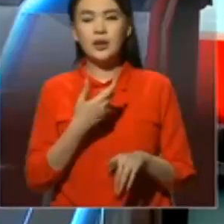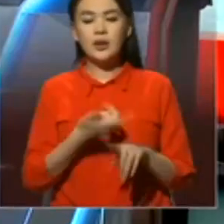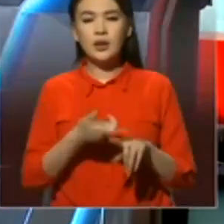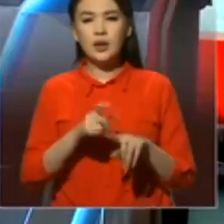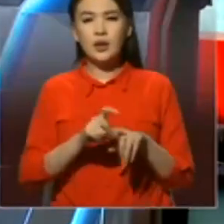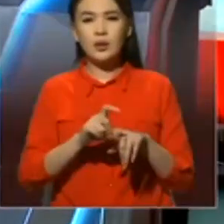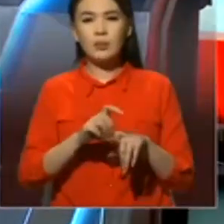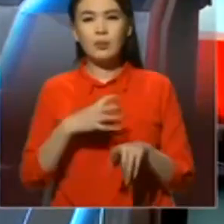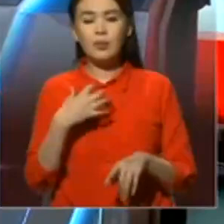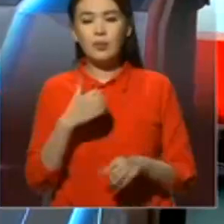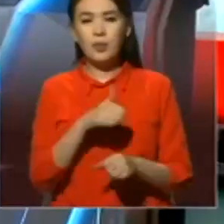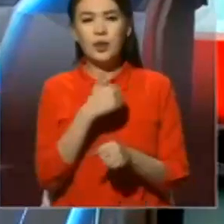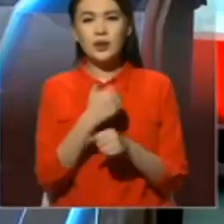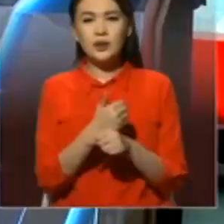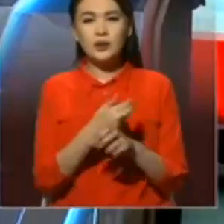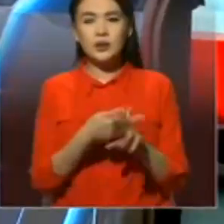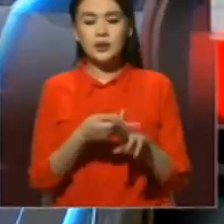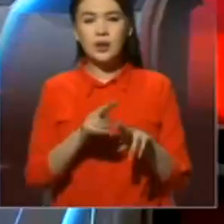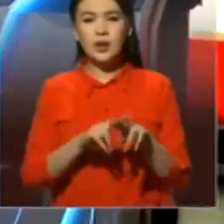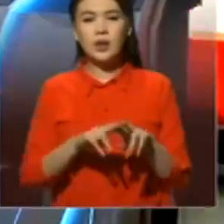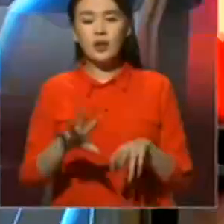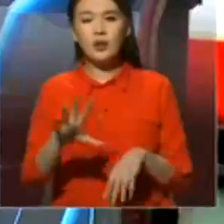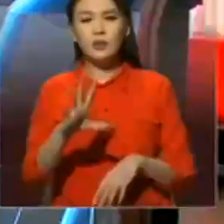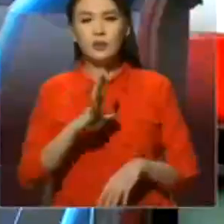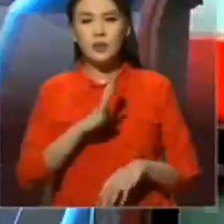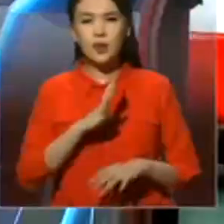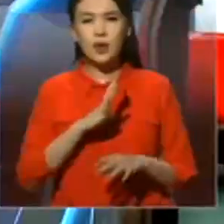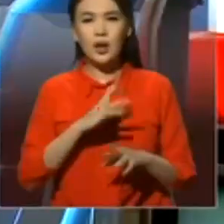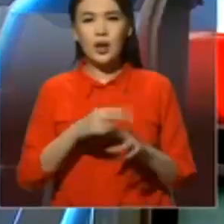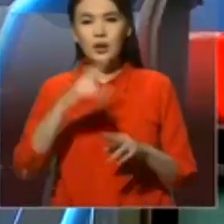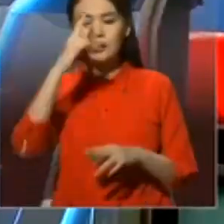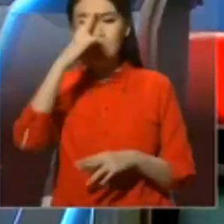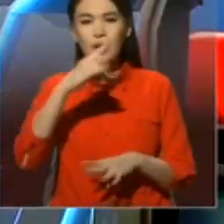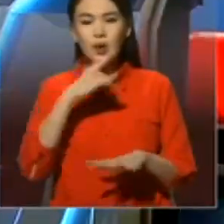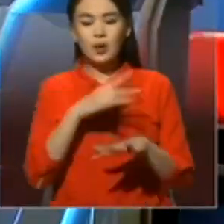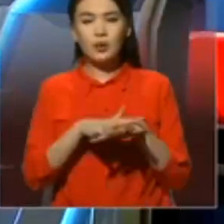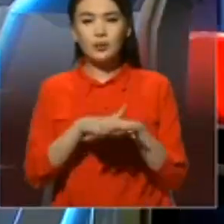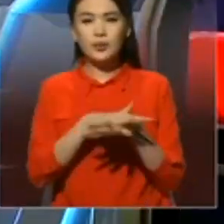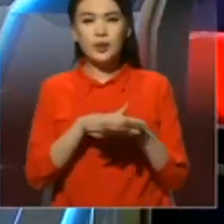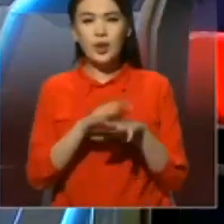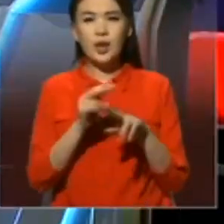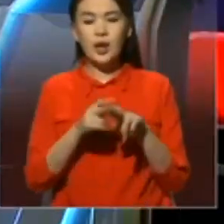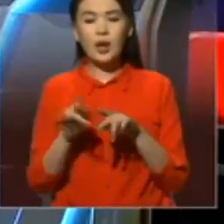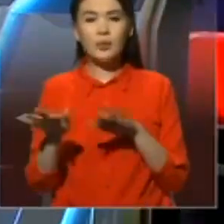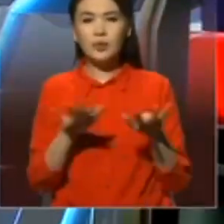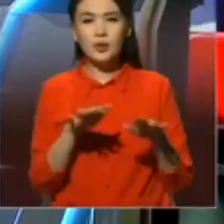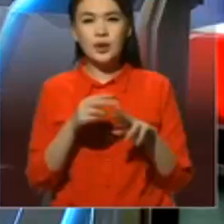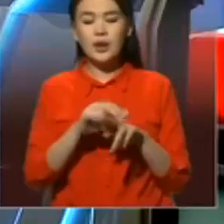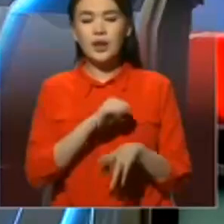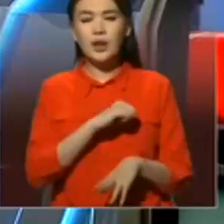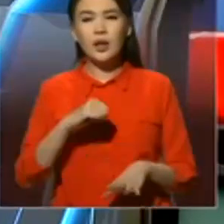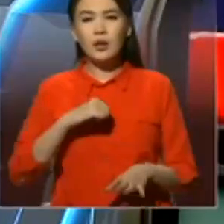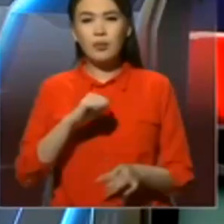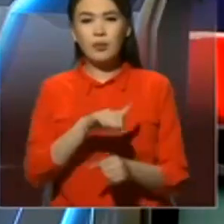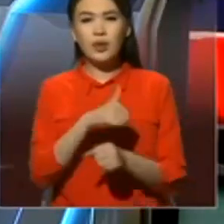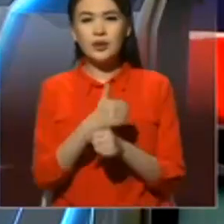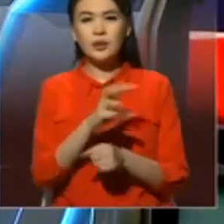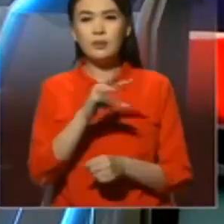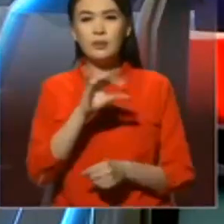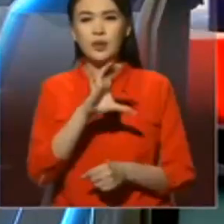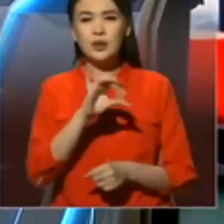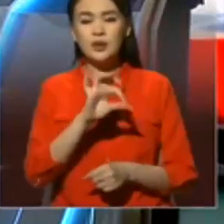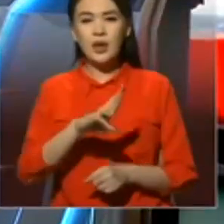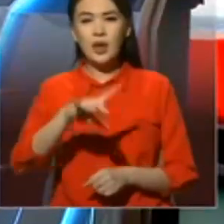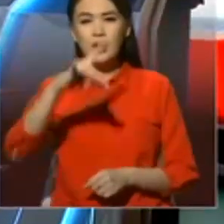президент жанындағы кеңес беру органы болып табылады. Яғни Қазақстан қоғамындағы тұрақтылықты қамтамасыз ету. Ең басты миссиясы ол